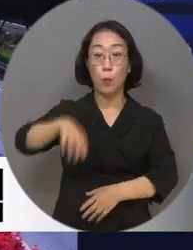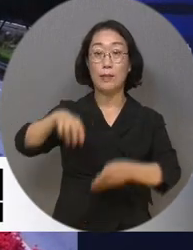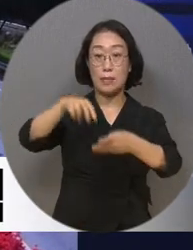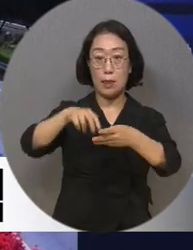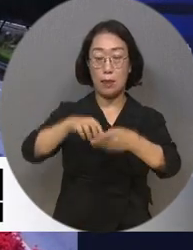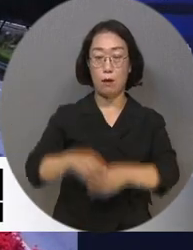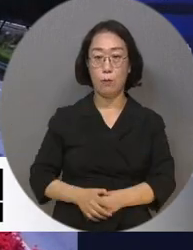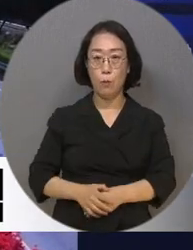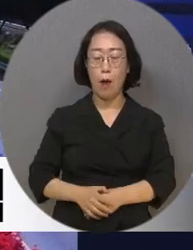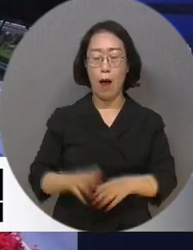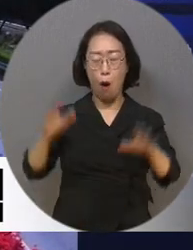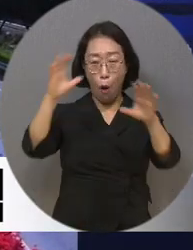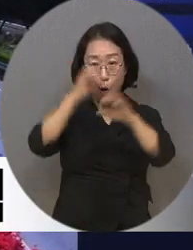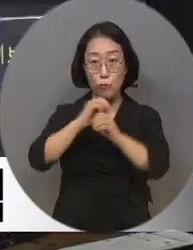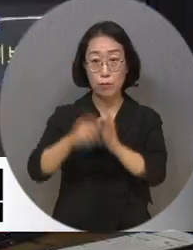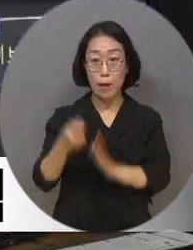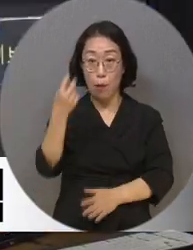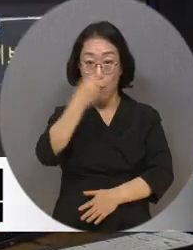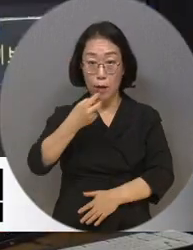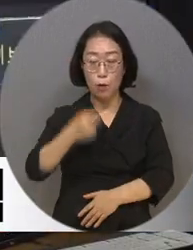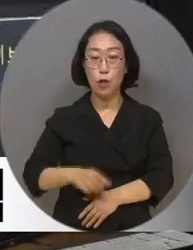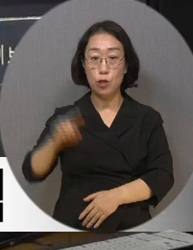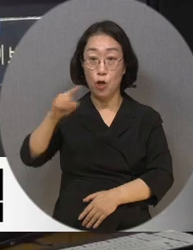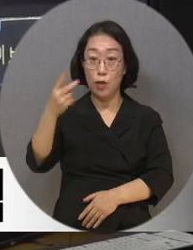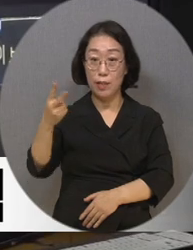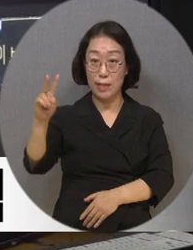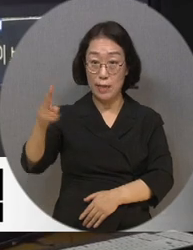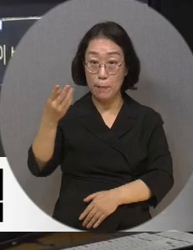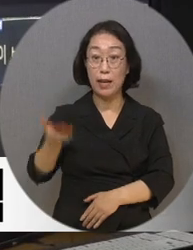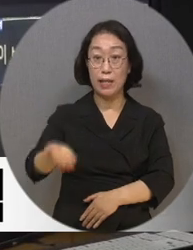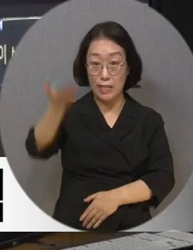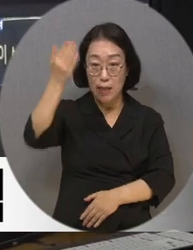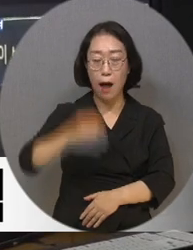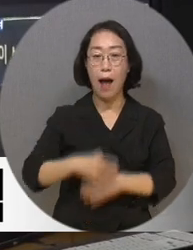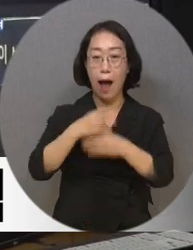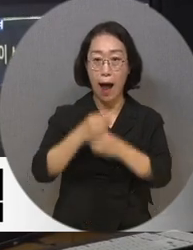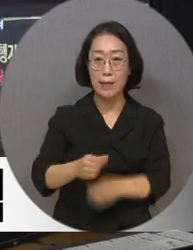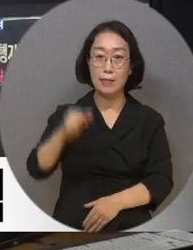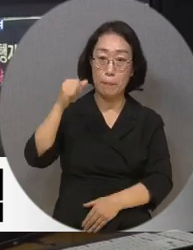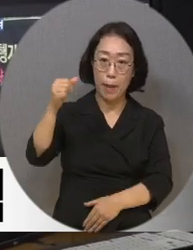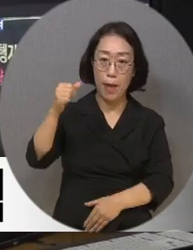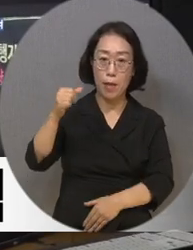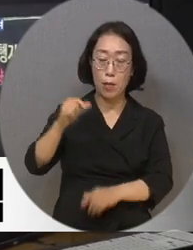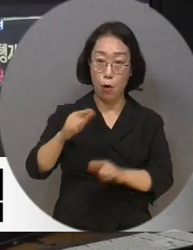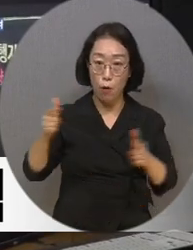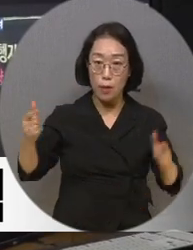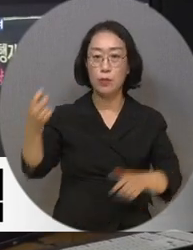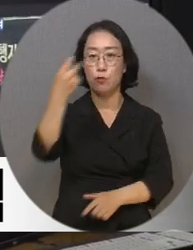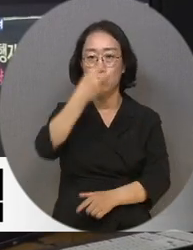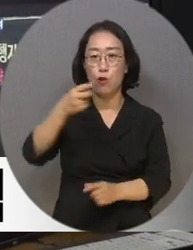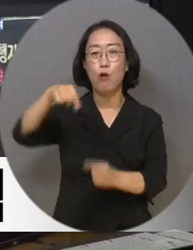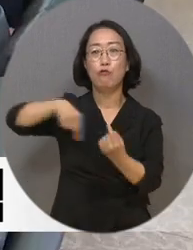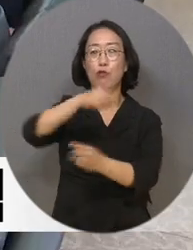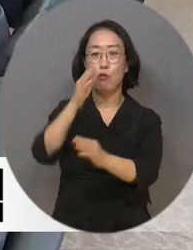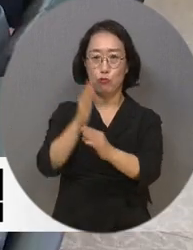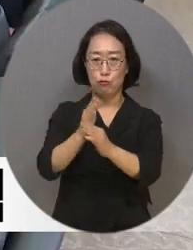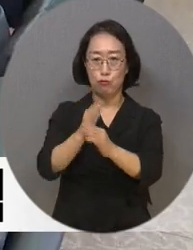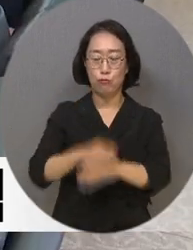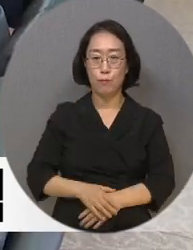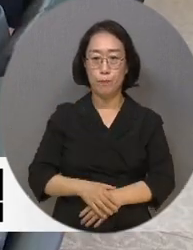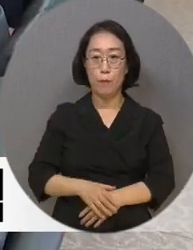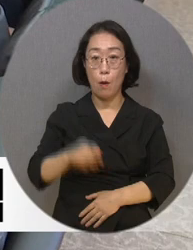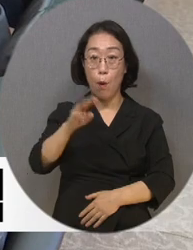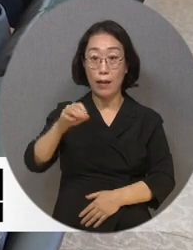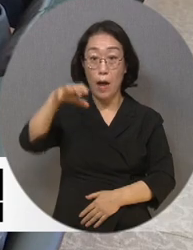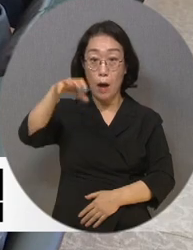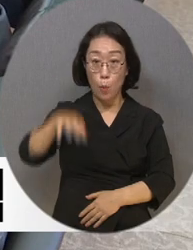방범용 CCTV 1,224대, 안심비상벨 264대 등을 운영 중입니다. 광양시는